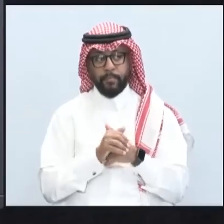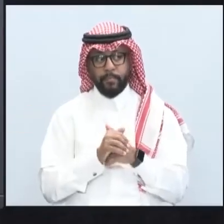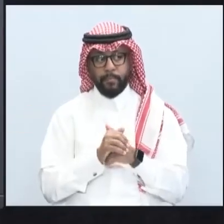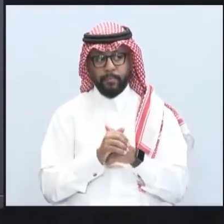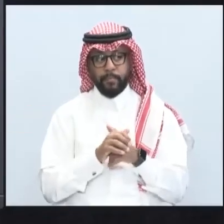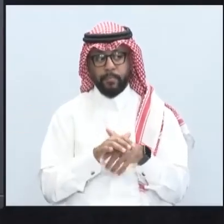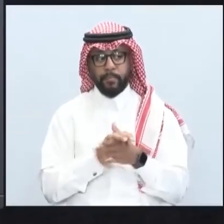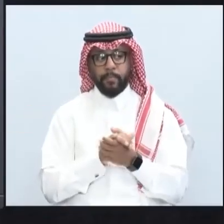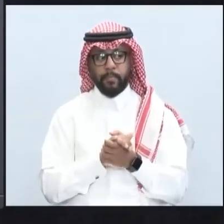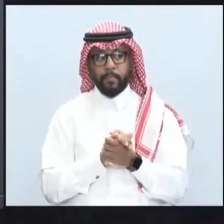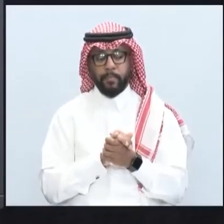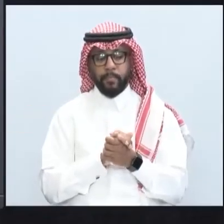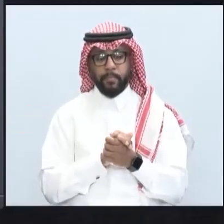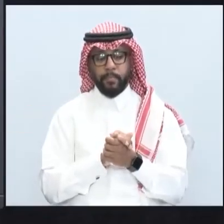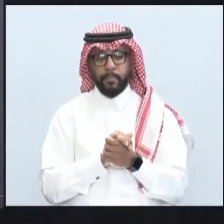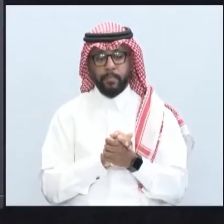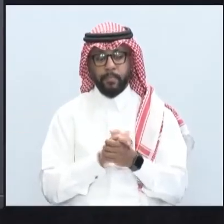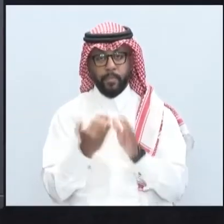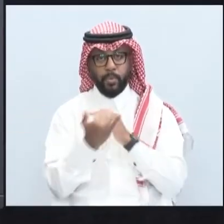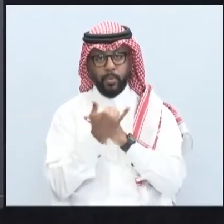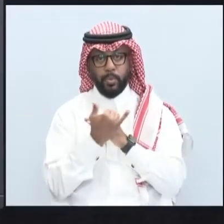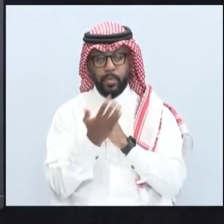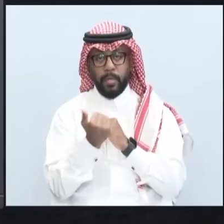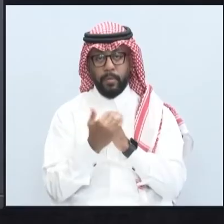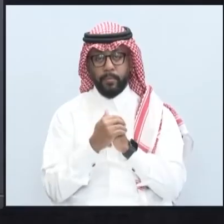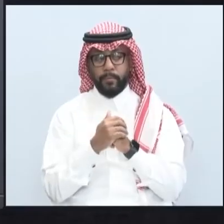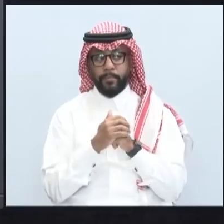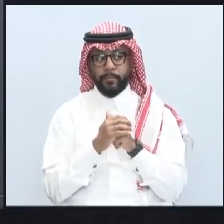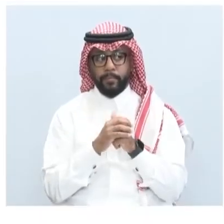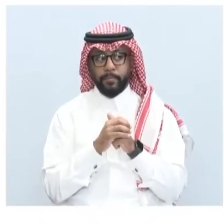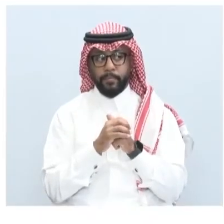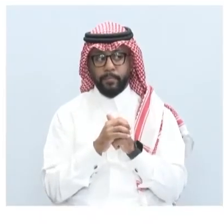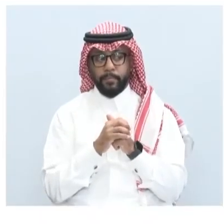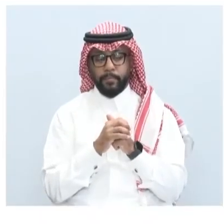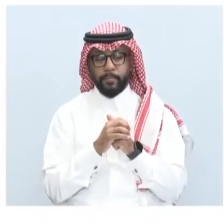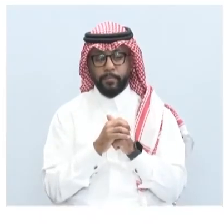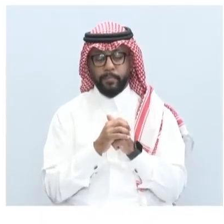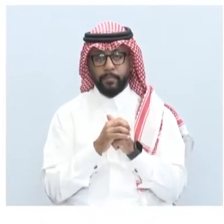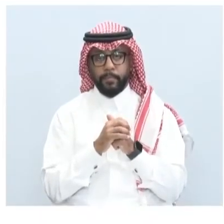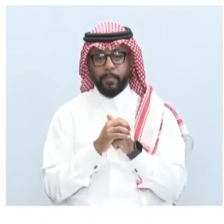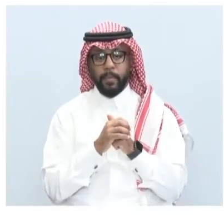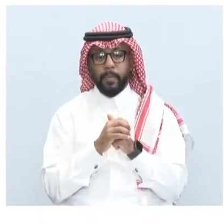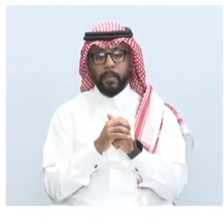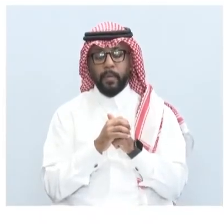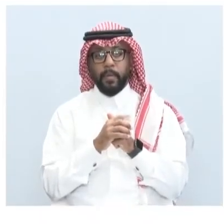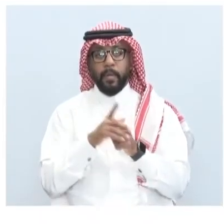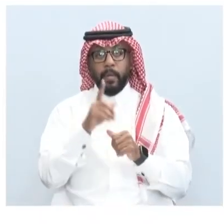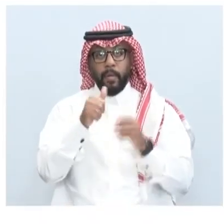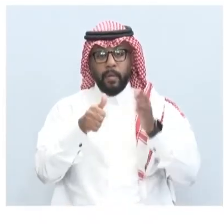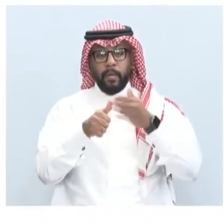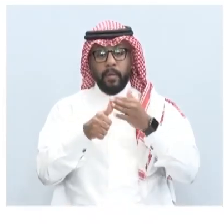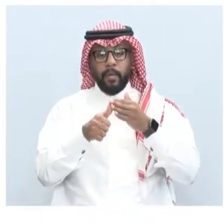والجوربين هيا بنا يا ابنائي احسنتم بارك الله فيكم فاذا